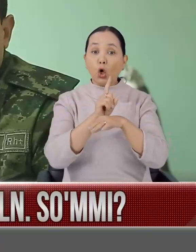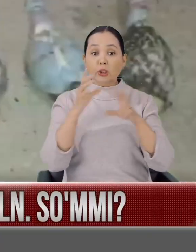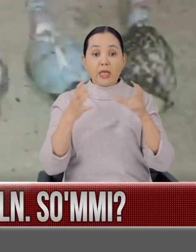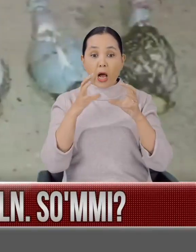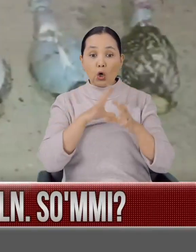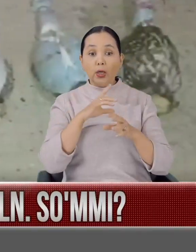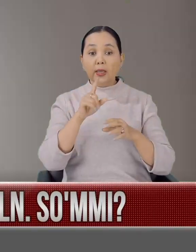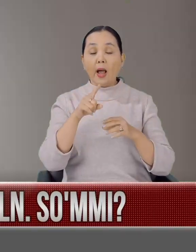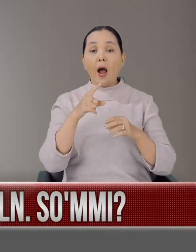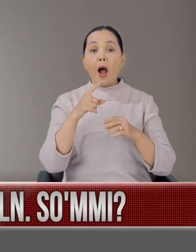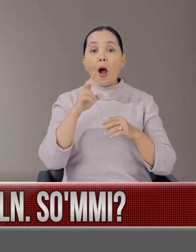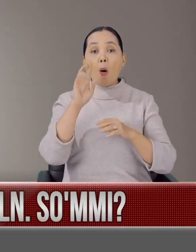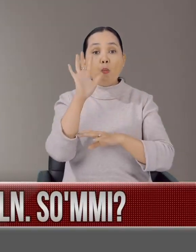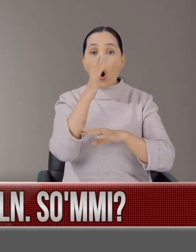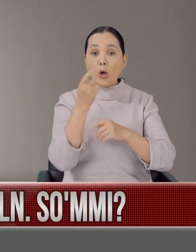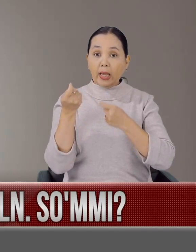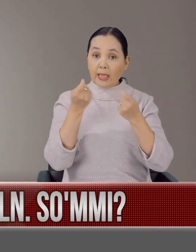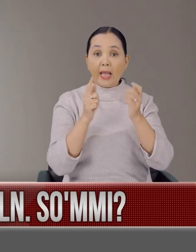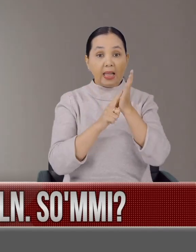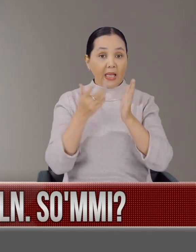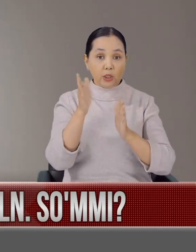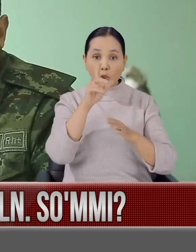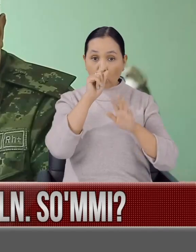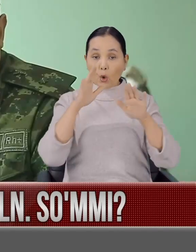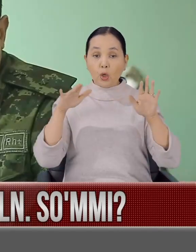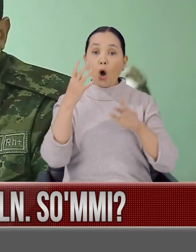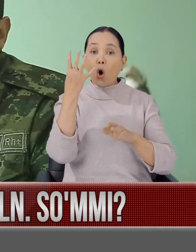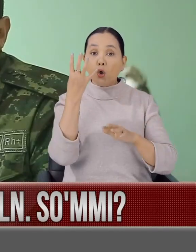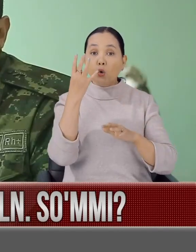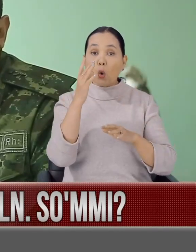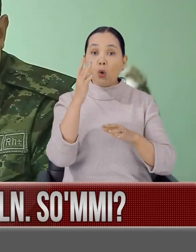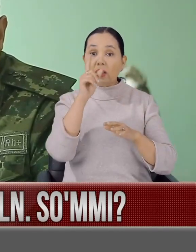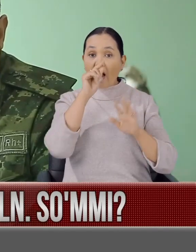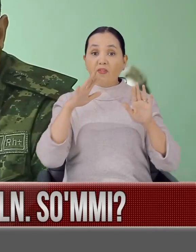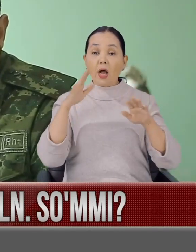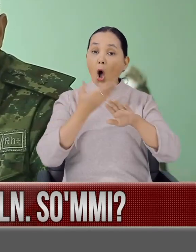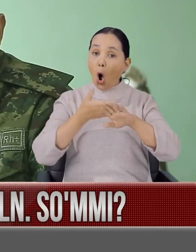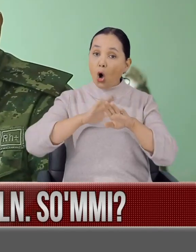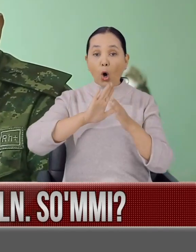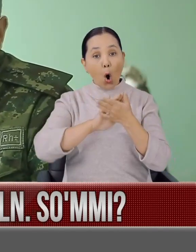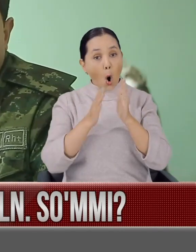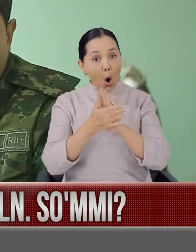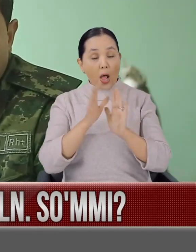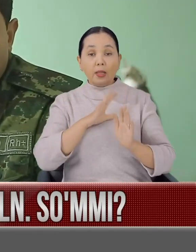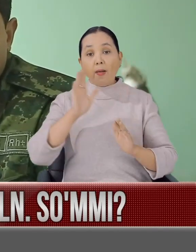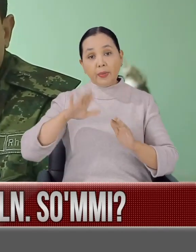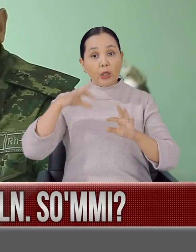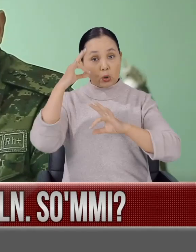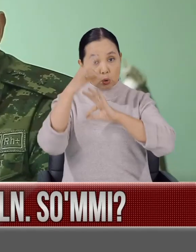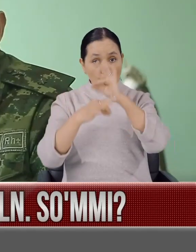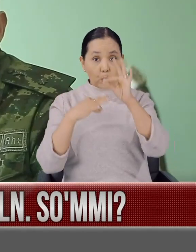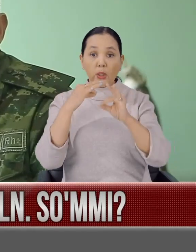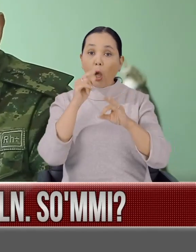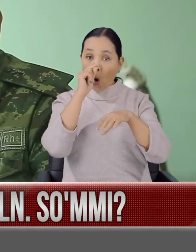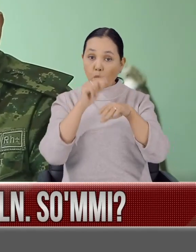saqlangan. Hayvonot bog'iga keltirilgan paytda 7 bosh qushlarning 4 nafari biroz og'ir holatda ekanligini ta'kidlashdi. Ammo so'nggi sutka davomida